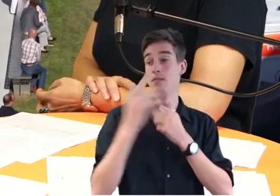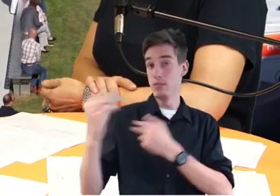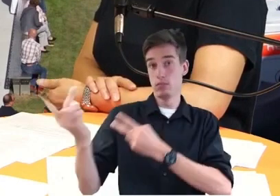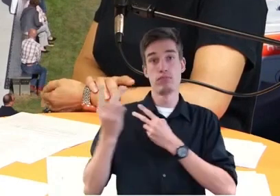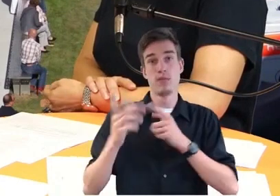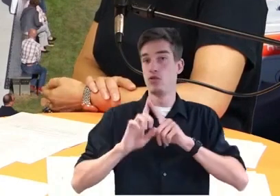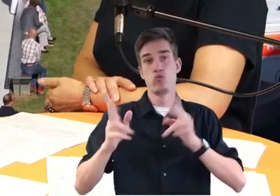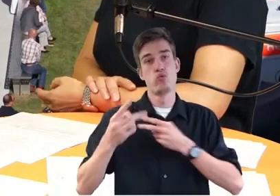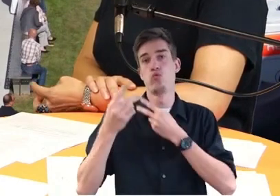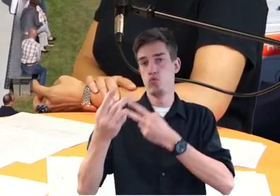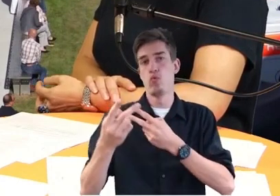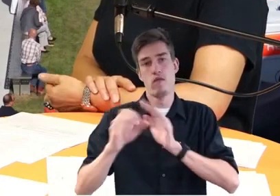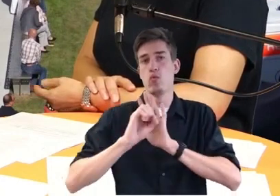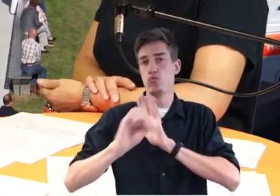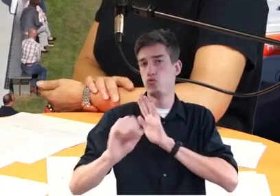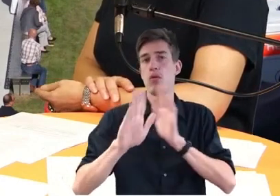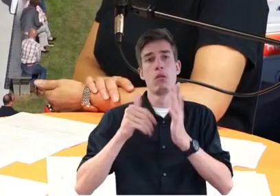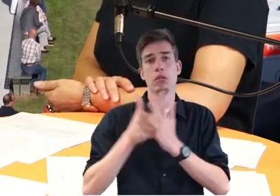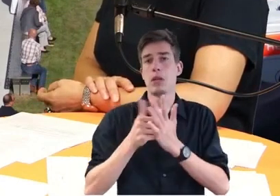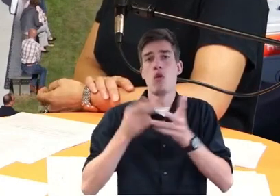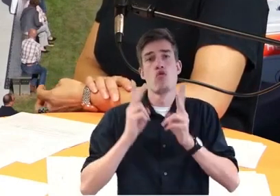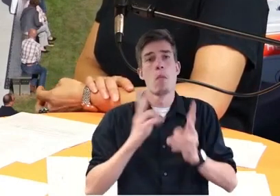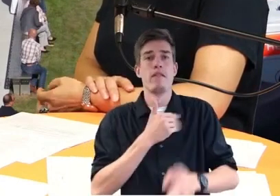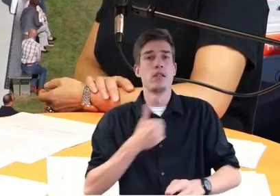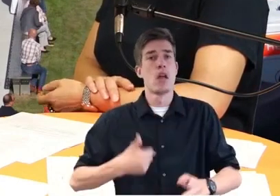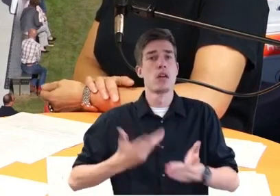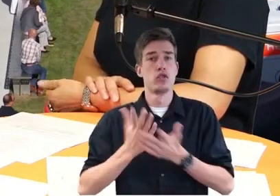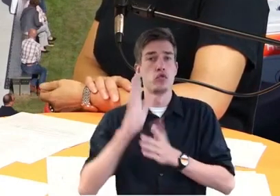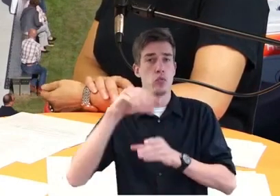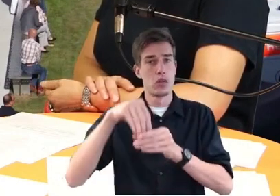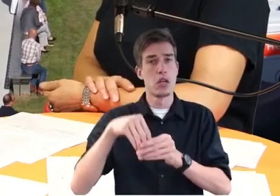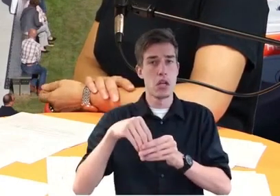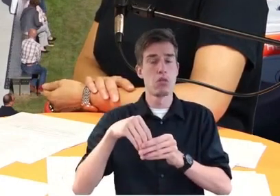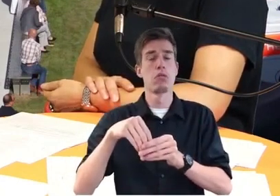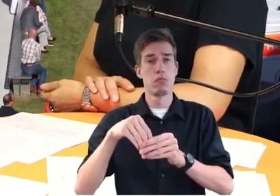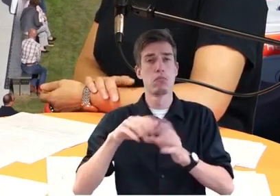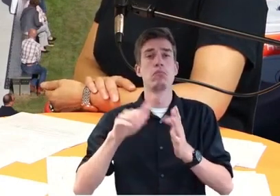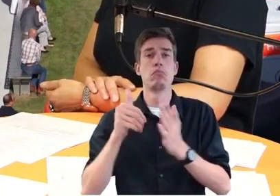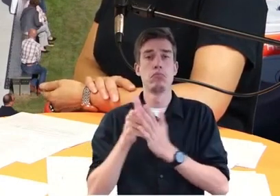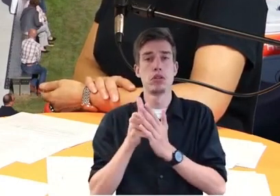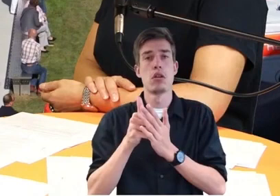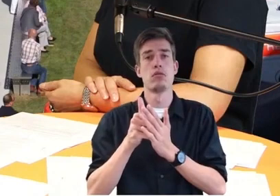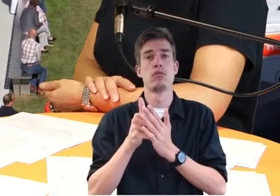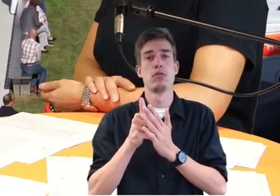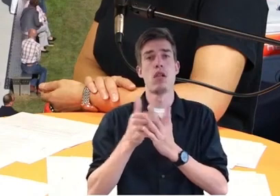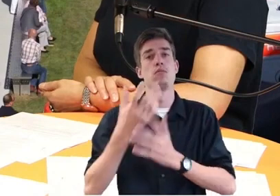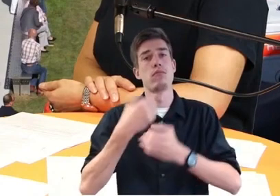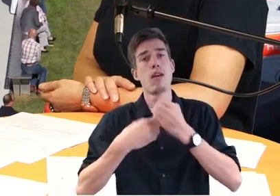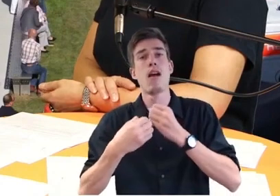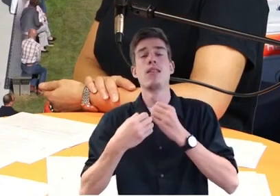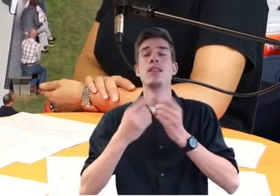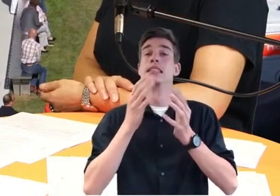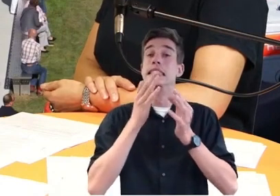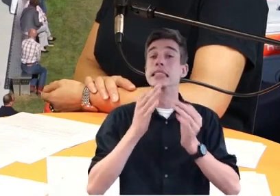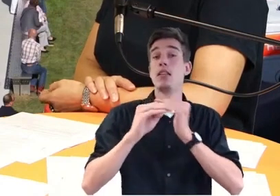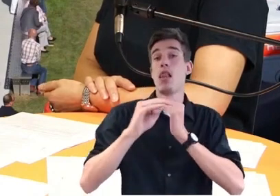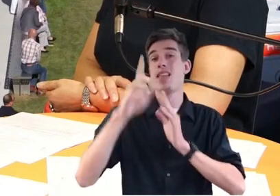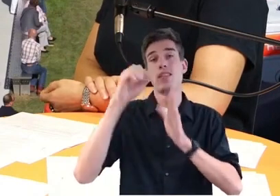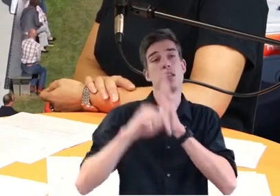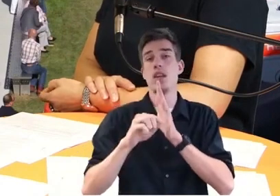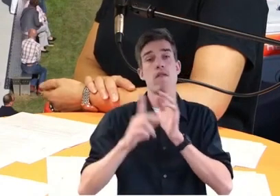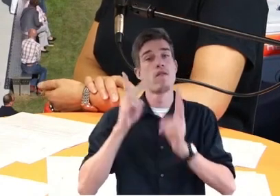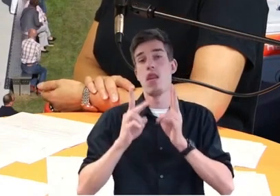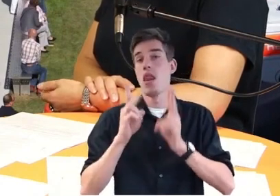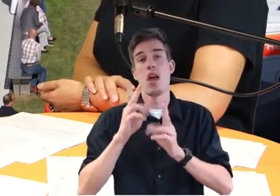werden, auch an die Länder ausgeliefert und da wäre dann Sachsen-Anhalt natürlich auch mit dabei. Aber wie gesagt, zum Gerätewagenbehandlung können wir da noch kein